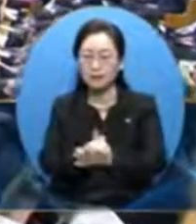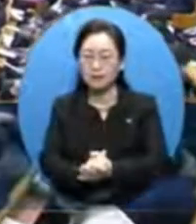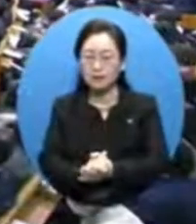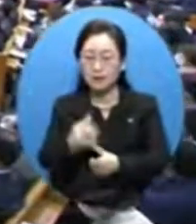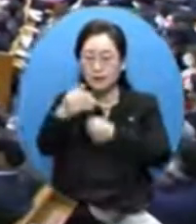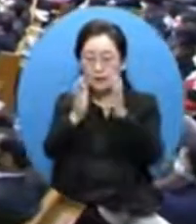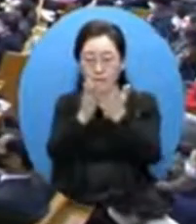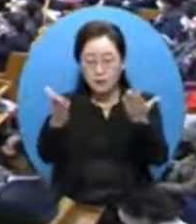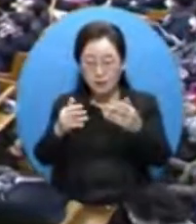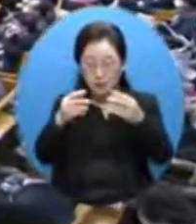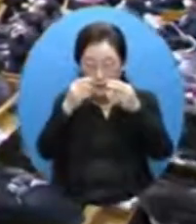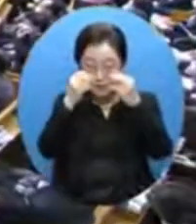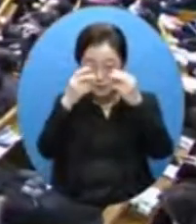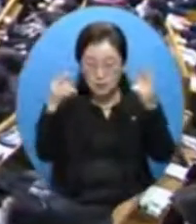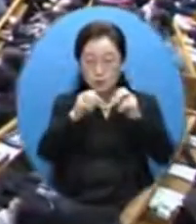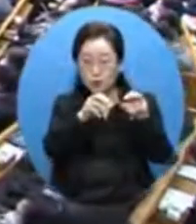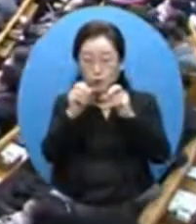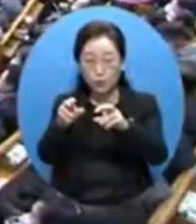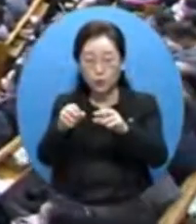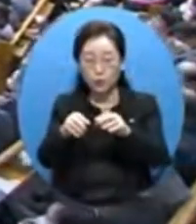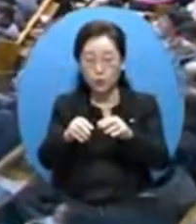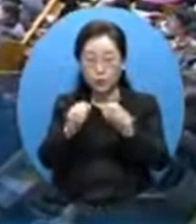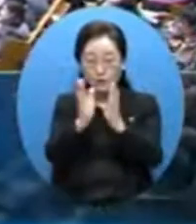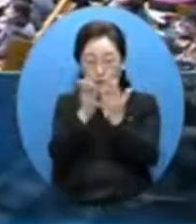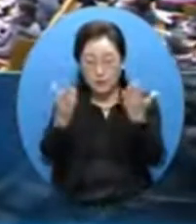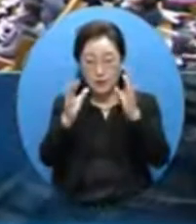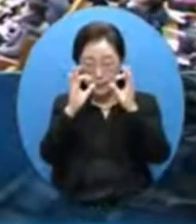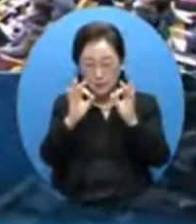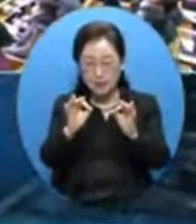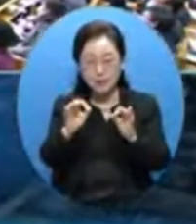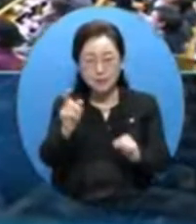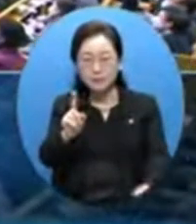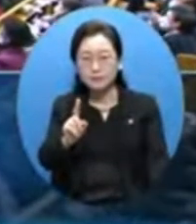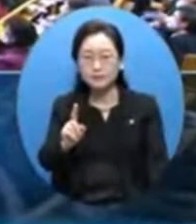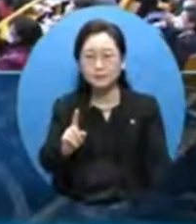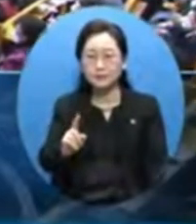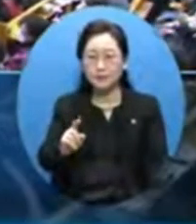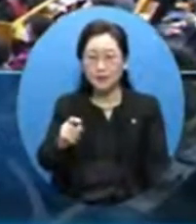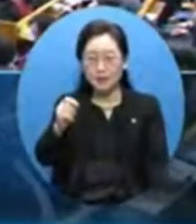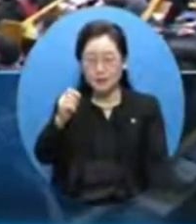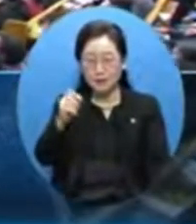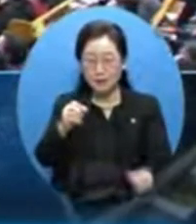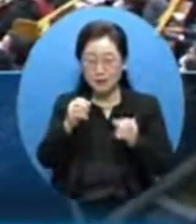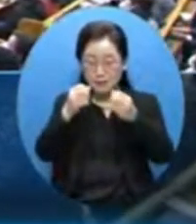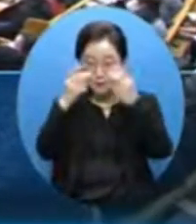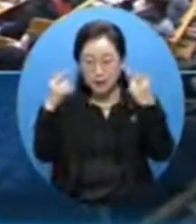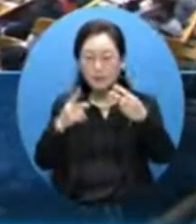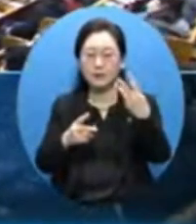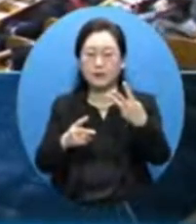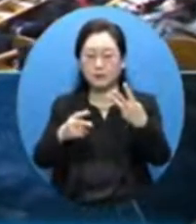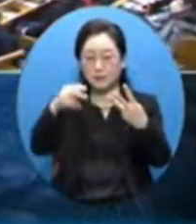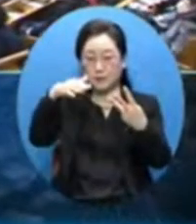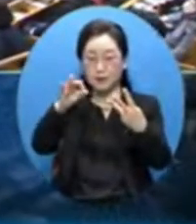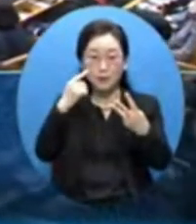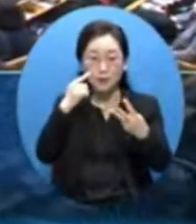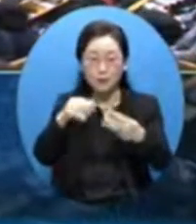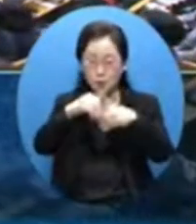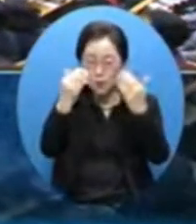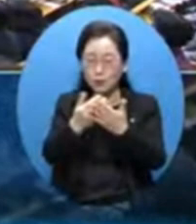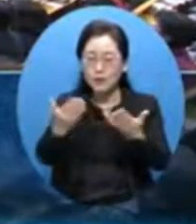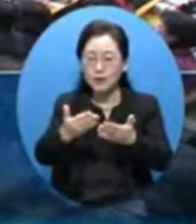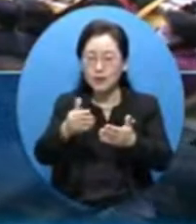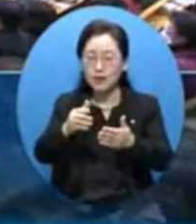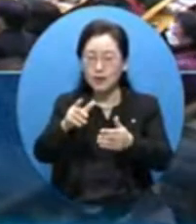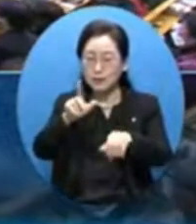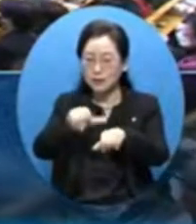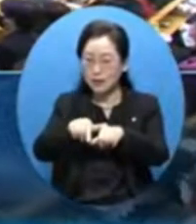성경 잠언 전도서는 이와 같이 말씀하고 있습니다. 잠언서 3장에 범사의 기한이 있고 천하